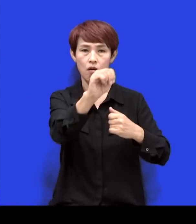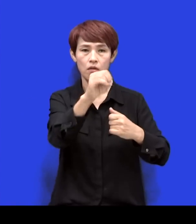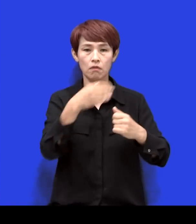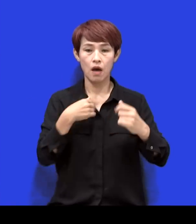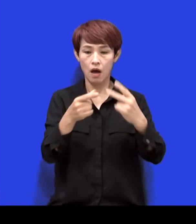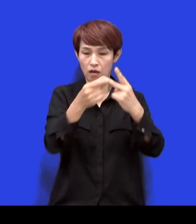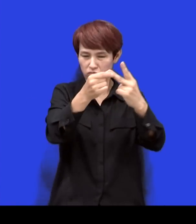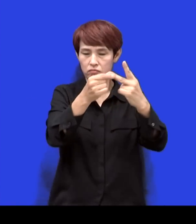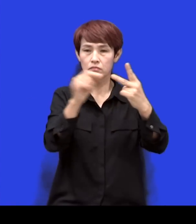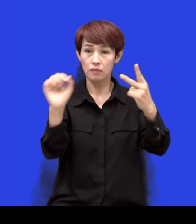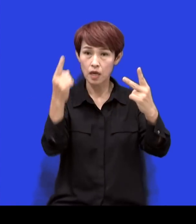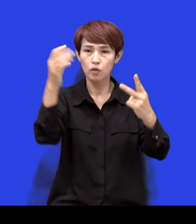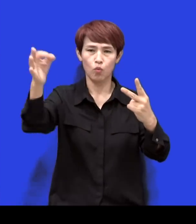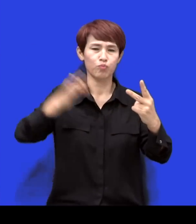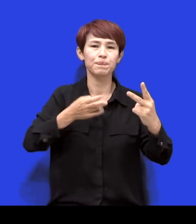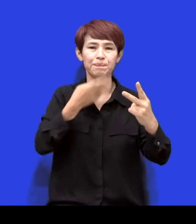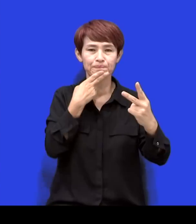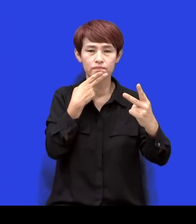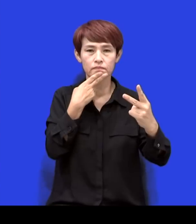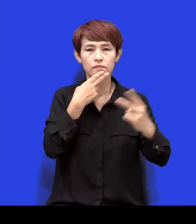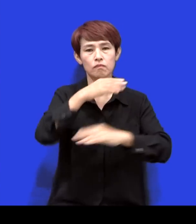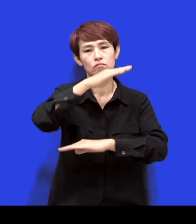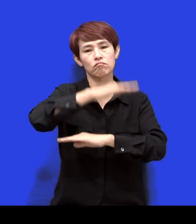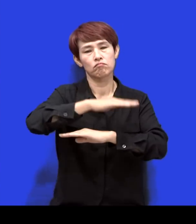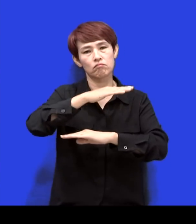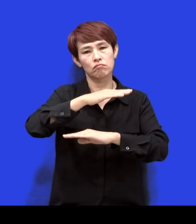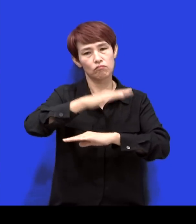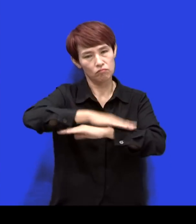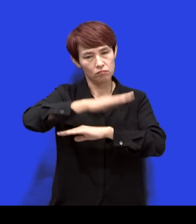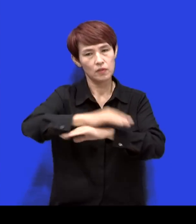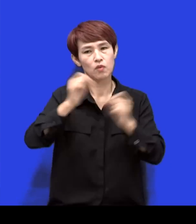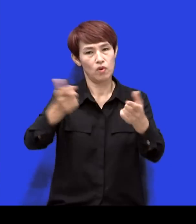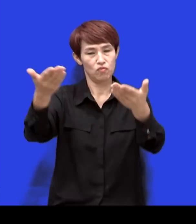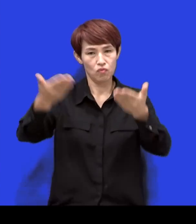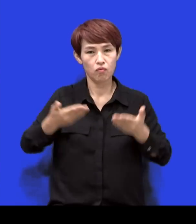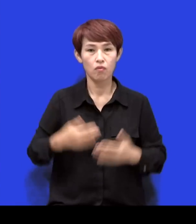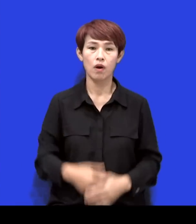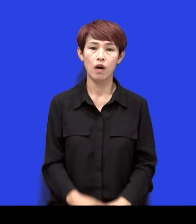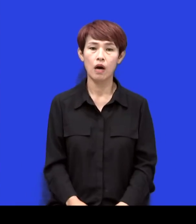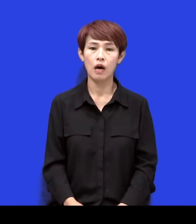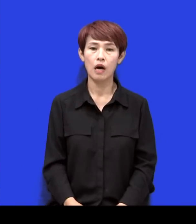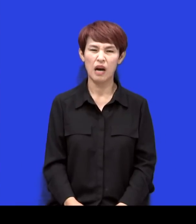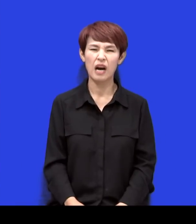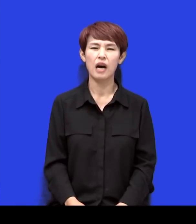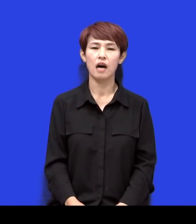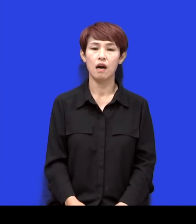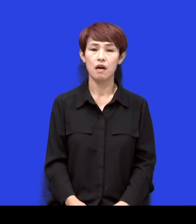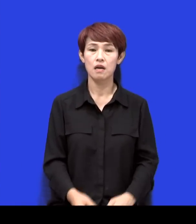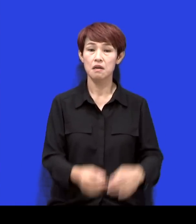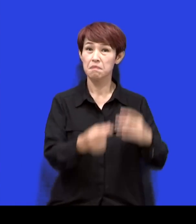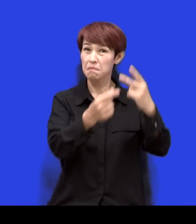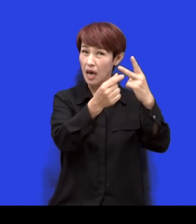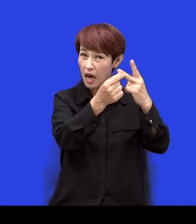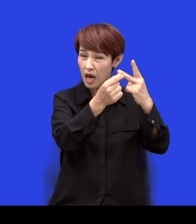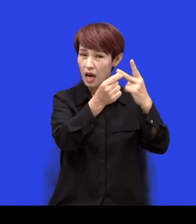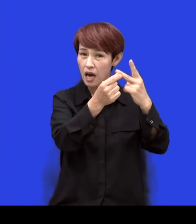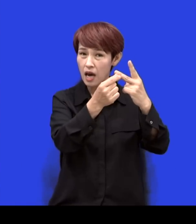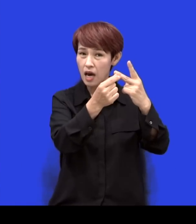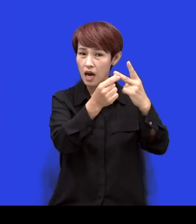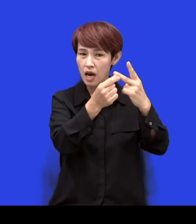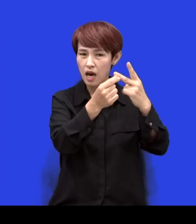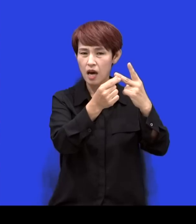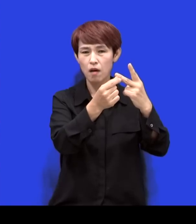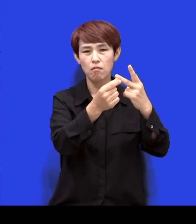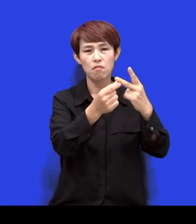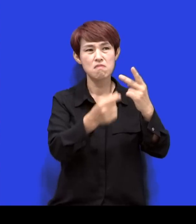이제 그거를 모집 요강을 볼 때 우수상은 되면 이게 안 받아야겠다. 왜냐하면 너무 이 간극이